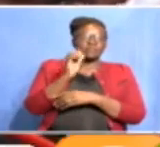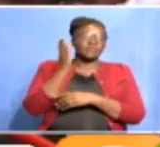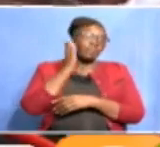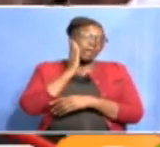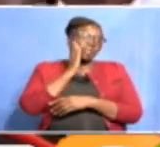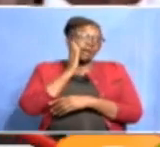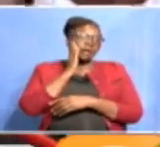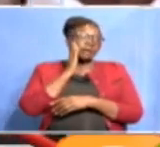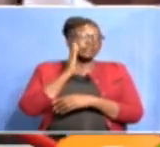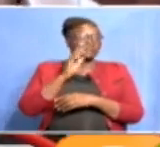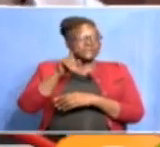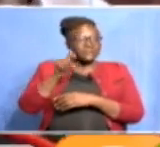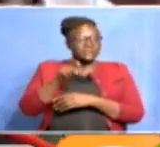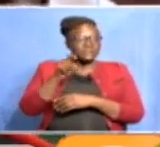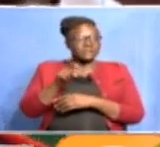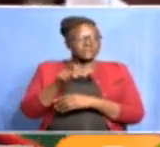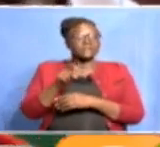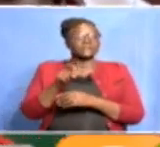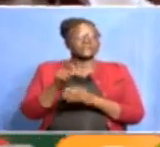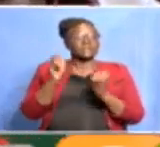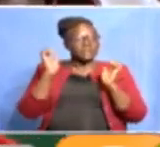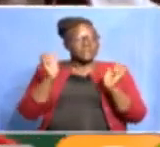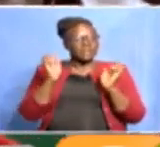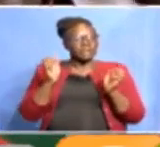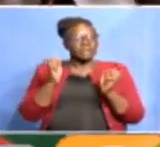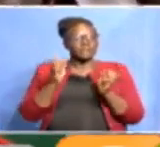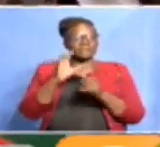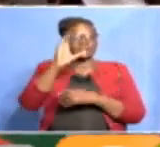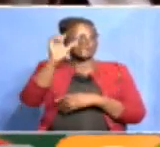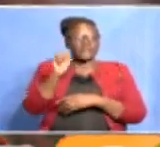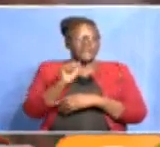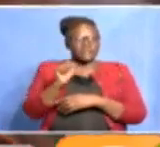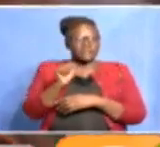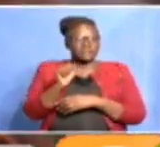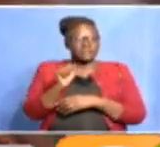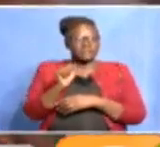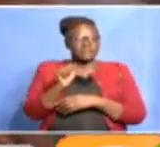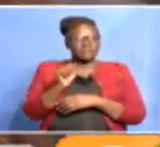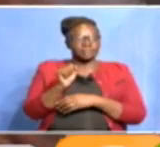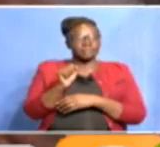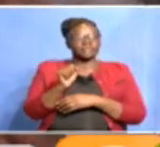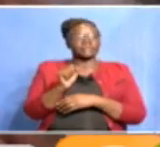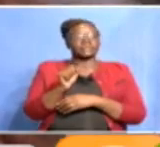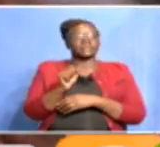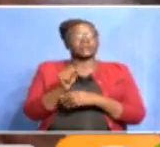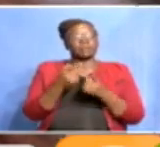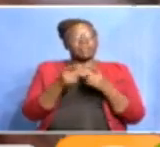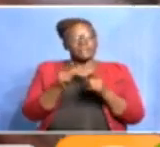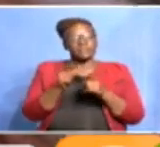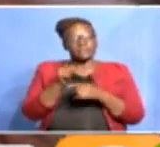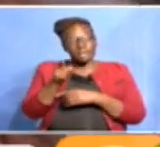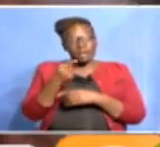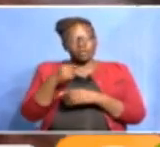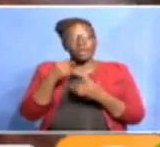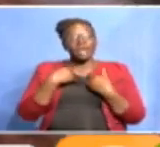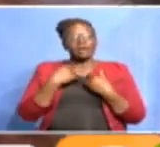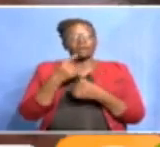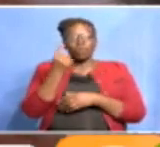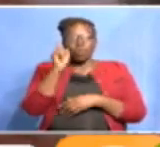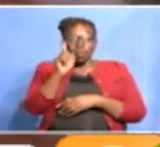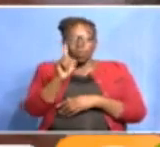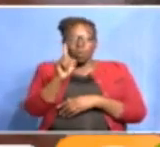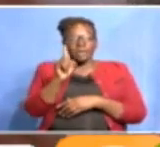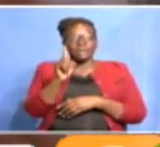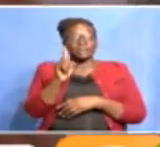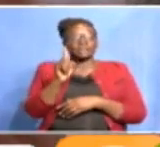mothers in need of emergency cesarean section. In Pumwani we have only one